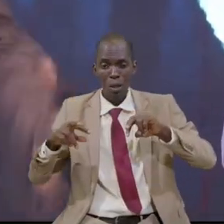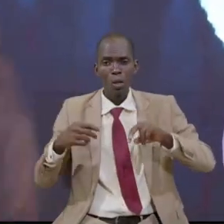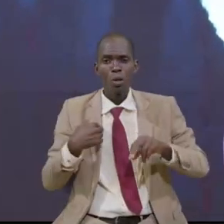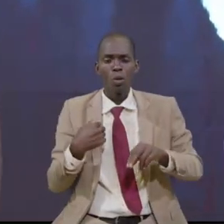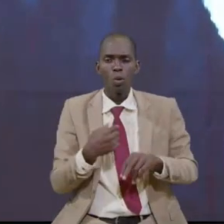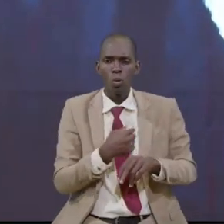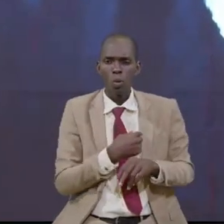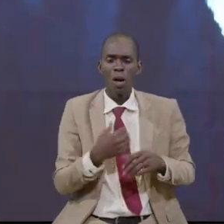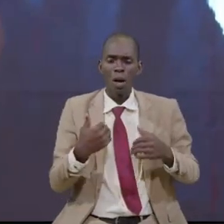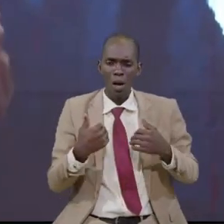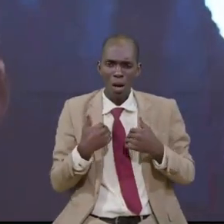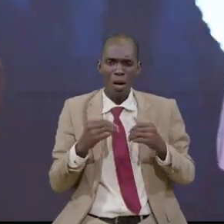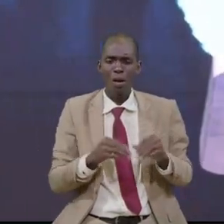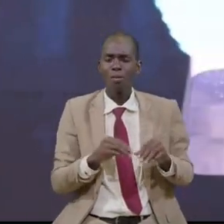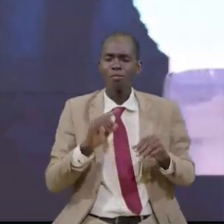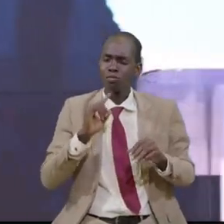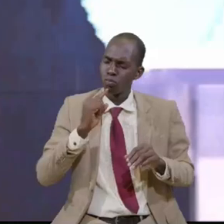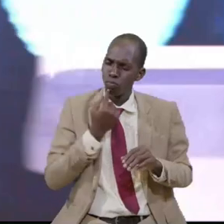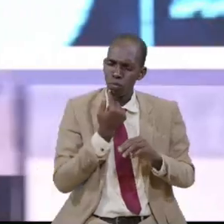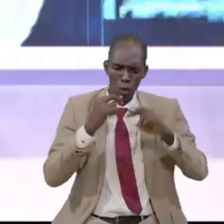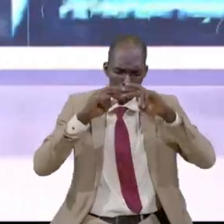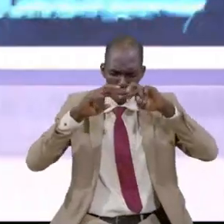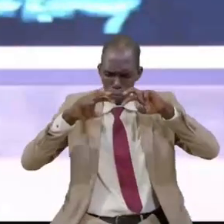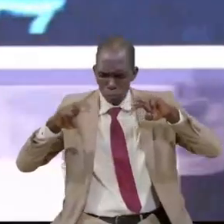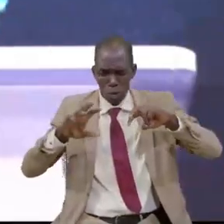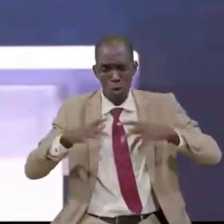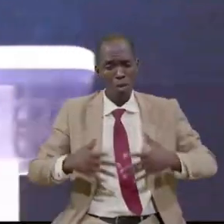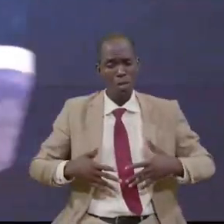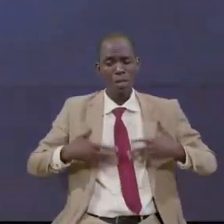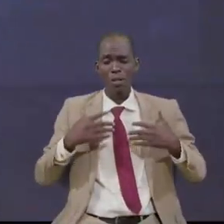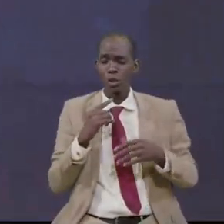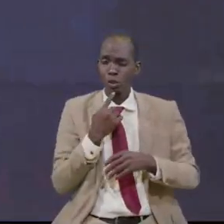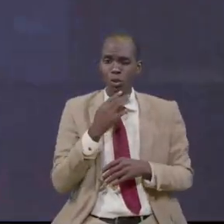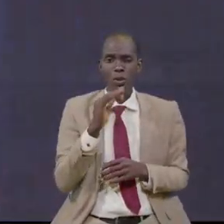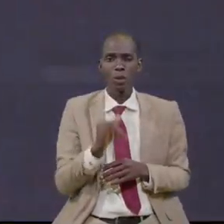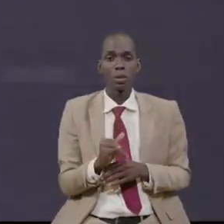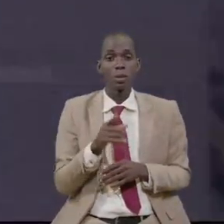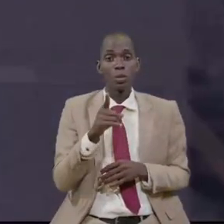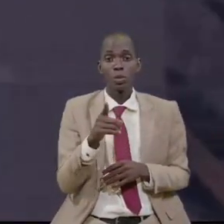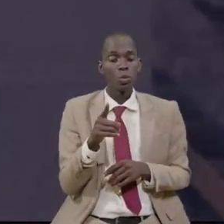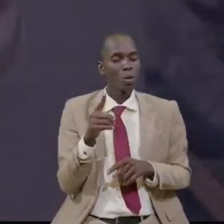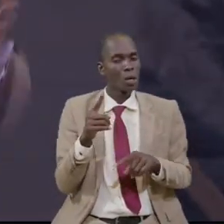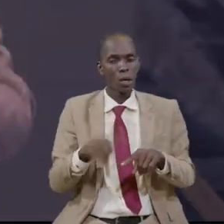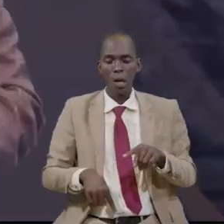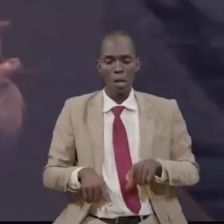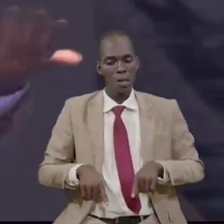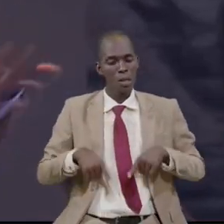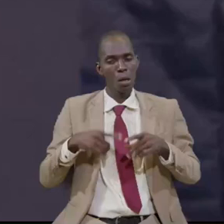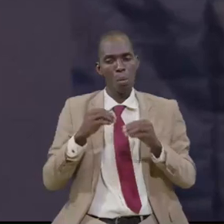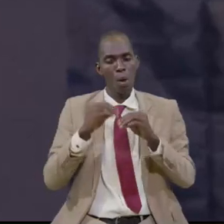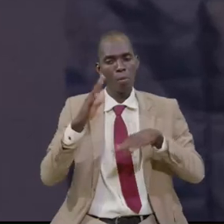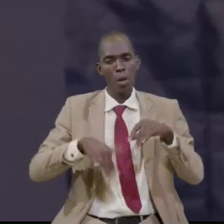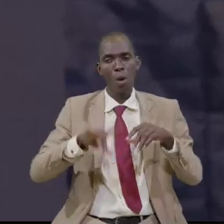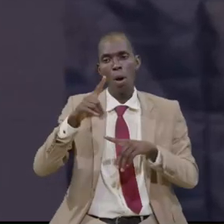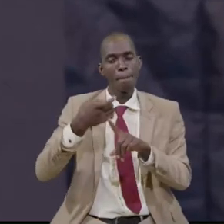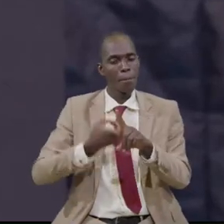et on a tout vu, on vous a examiné, on dit que vous n'avez pas plus d'un mois